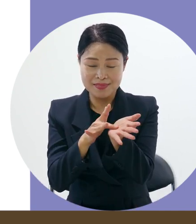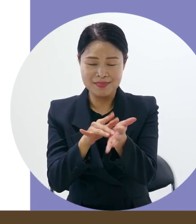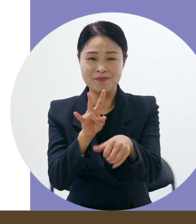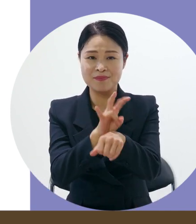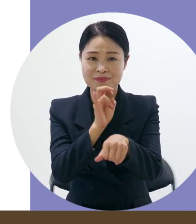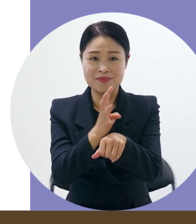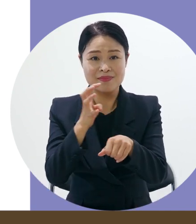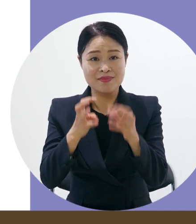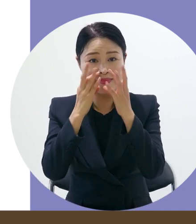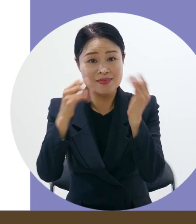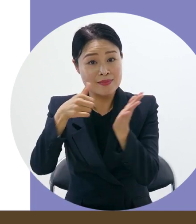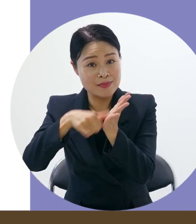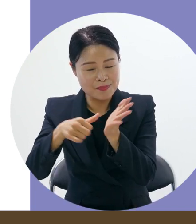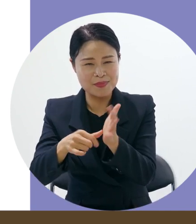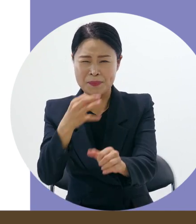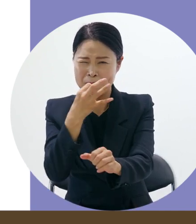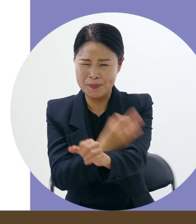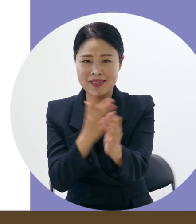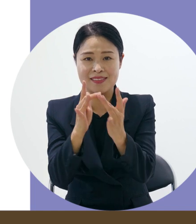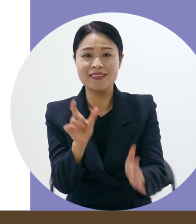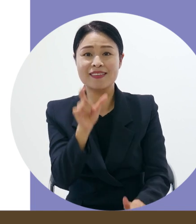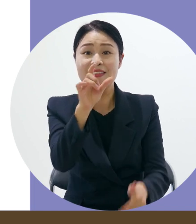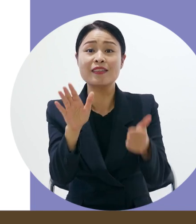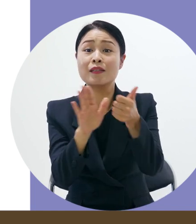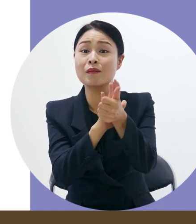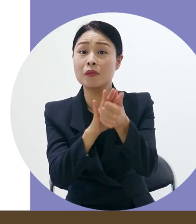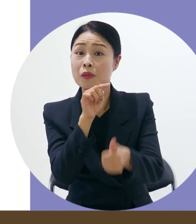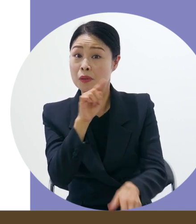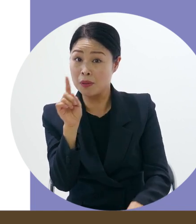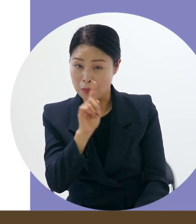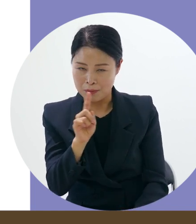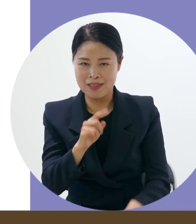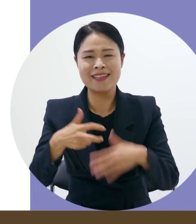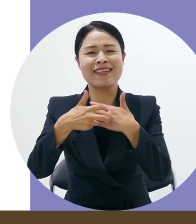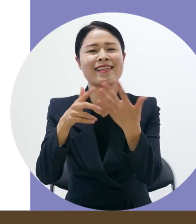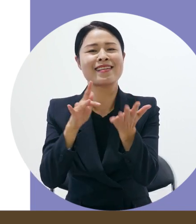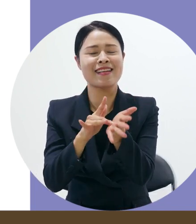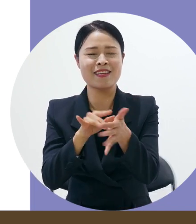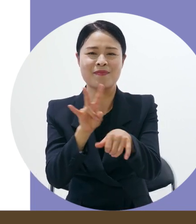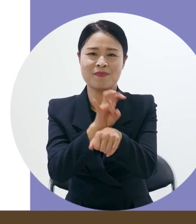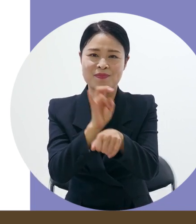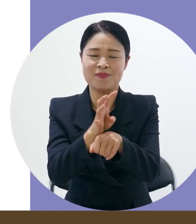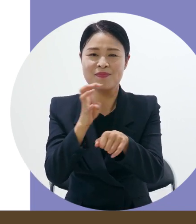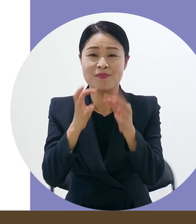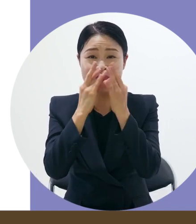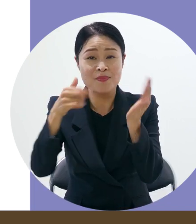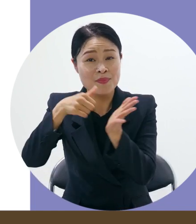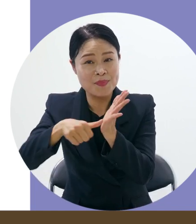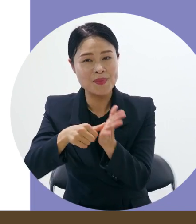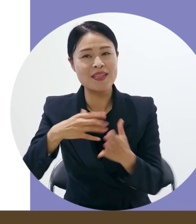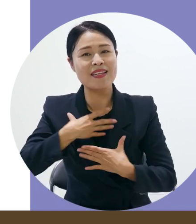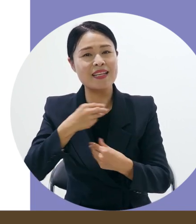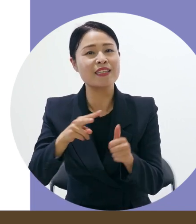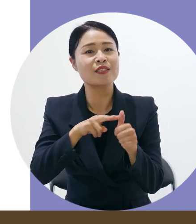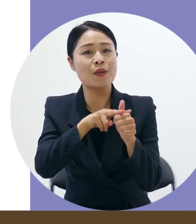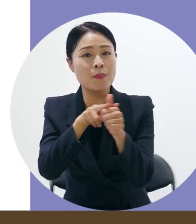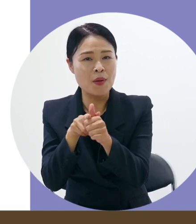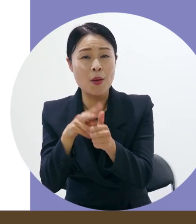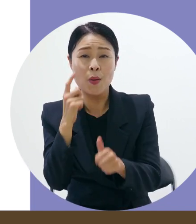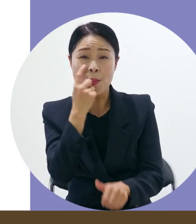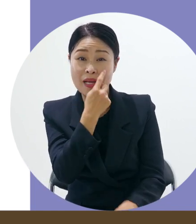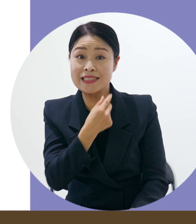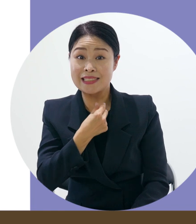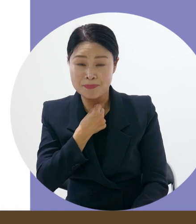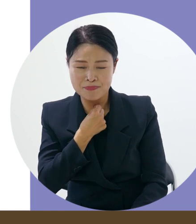의약외품 간편 검색 서비스는 의약외품 안전 정보를 확인하고 싶을 때 사용할 수 있습니다.